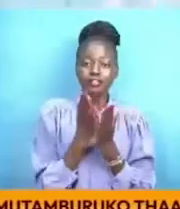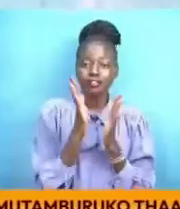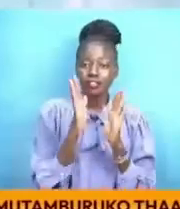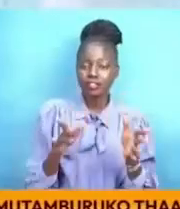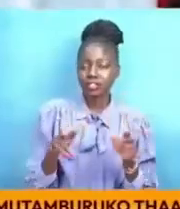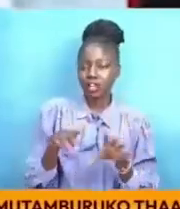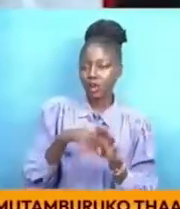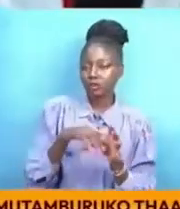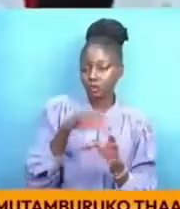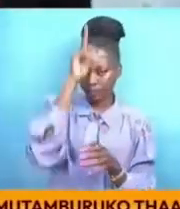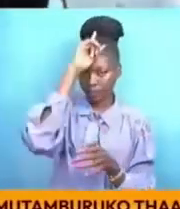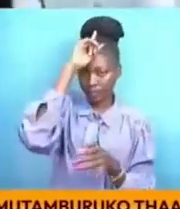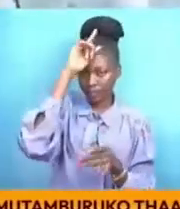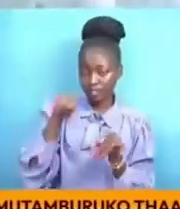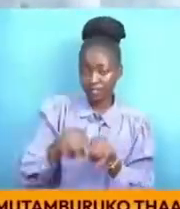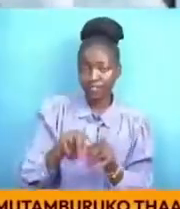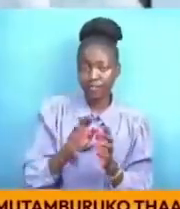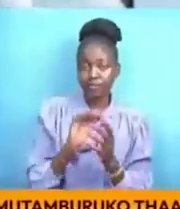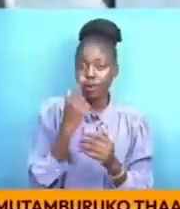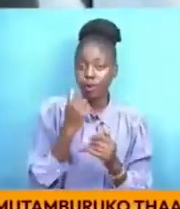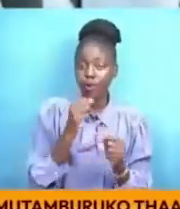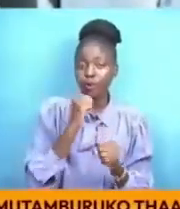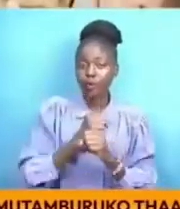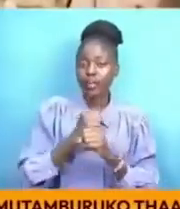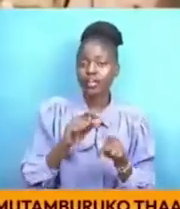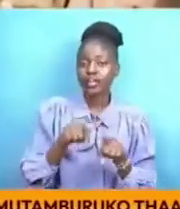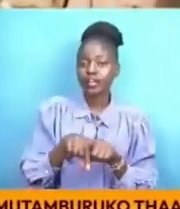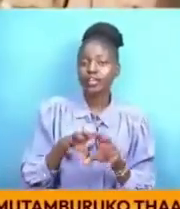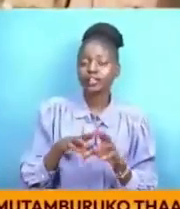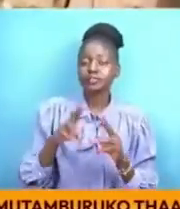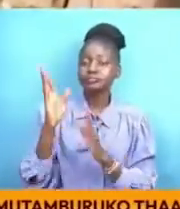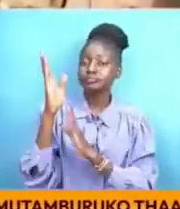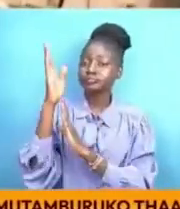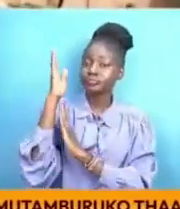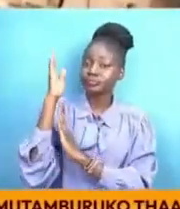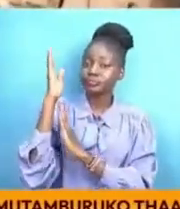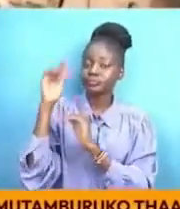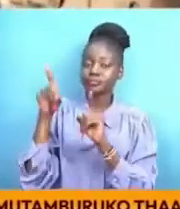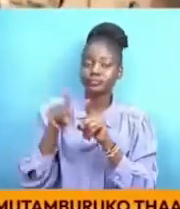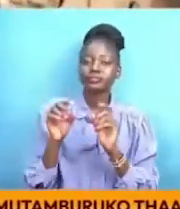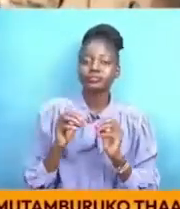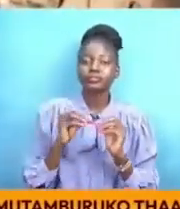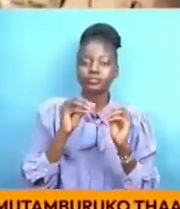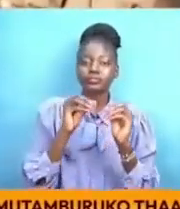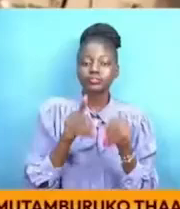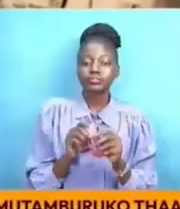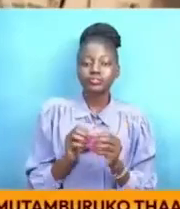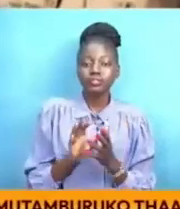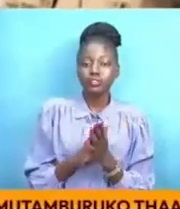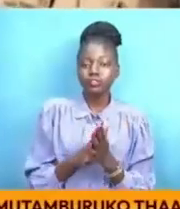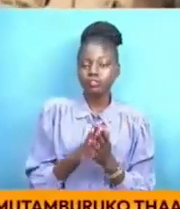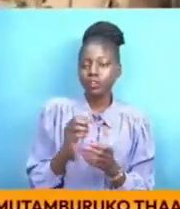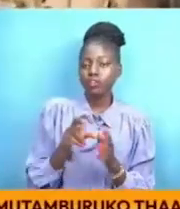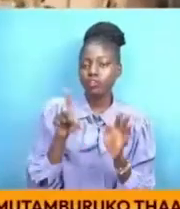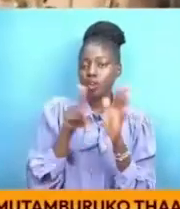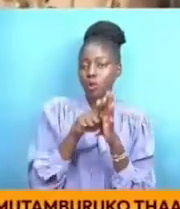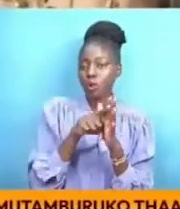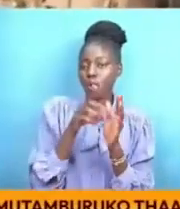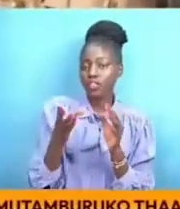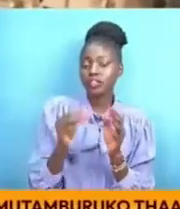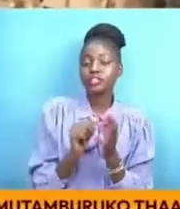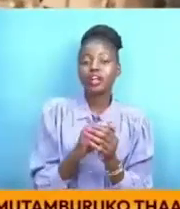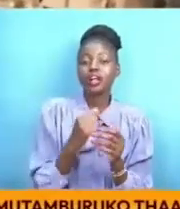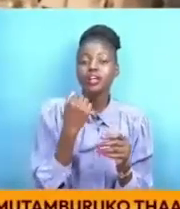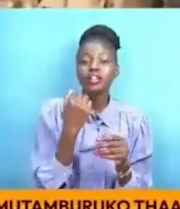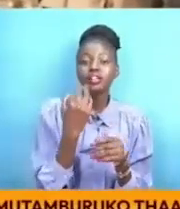Nao maafitha aria mararuta wira ruguru wa honge cia ũgitĩri nimekugunikana watho uyu makigirwo ciringi